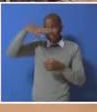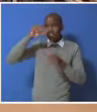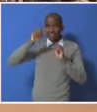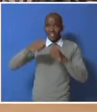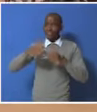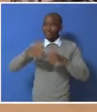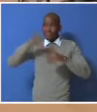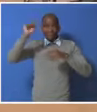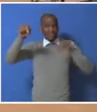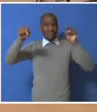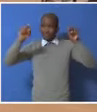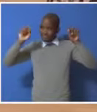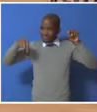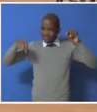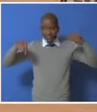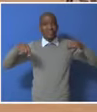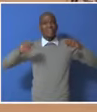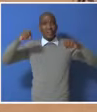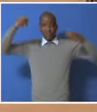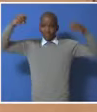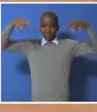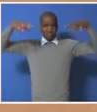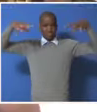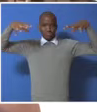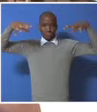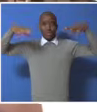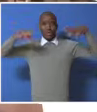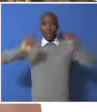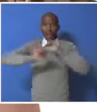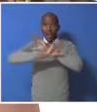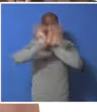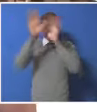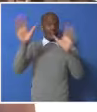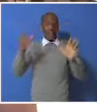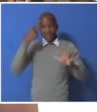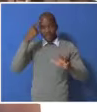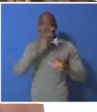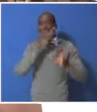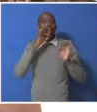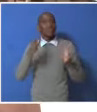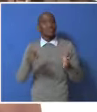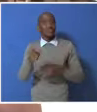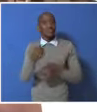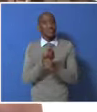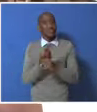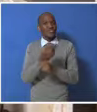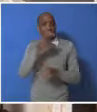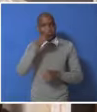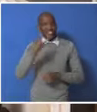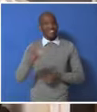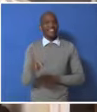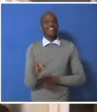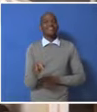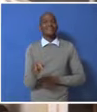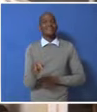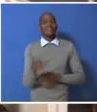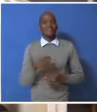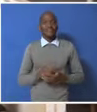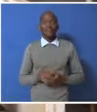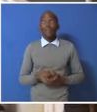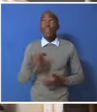nne re oketse fa moya re tshube mo dikgoneng tse tsotlhe gore go nne le sedi re dirisa one yone biogas ke tsamaya